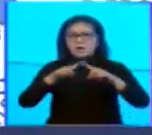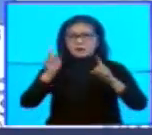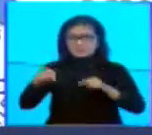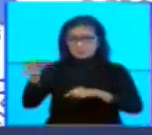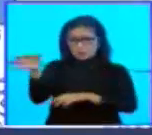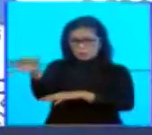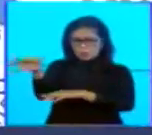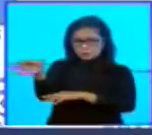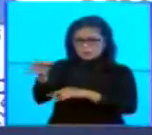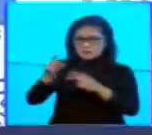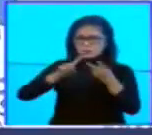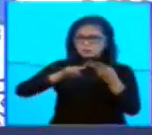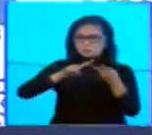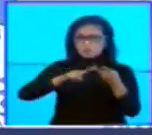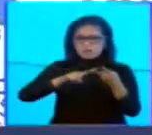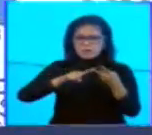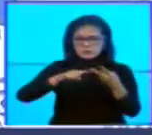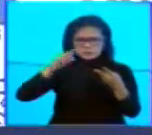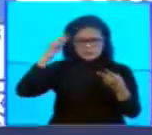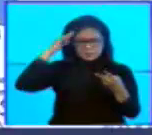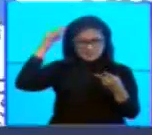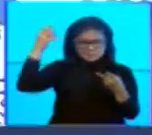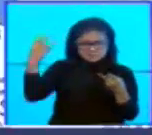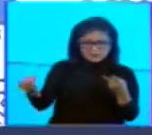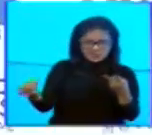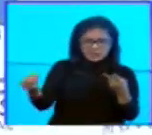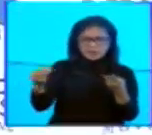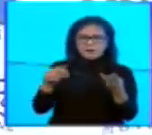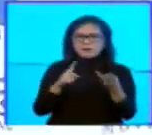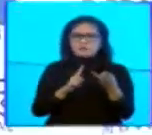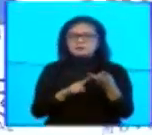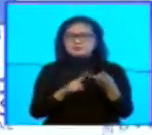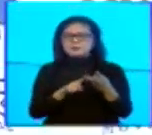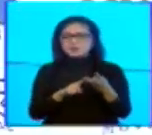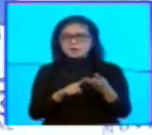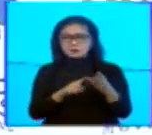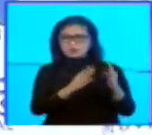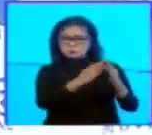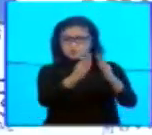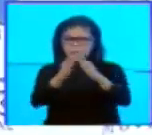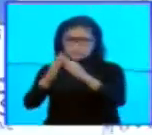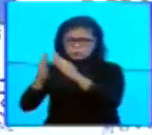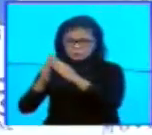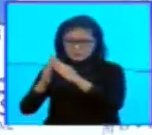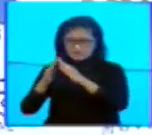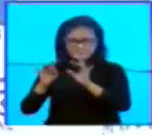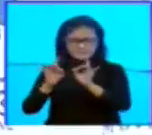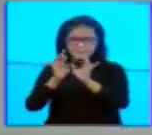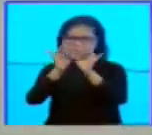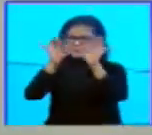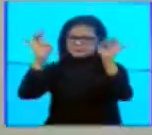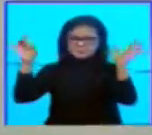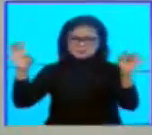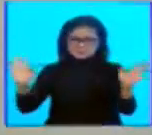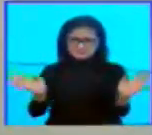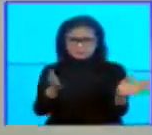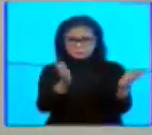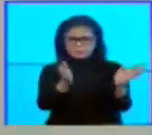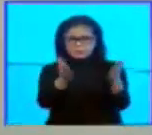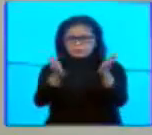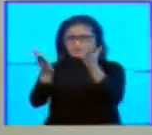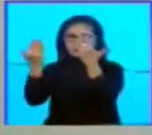perkotaan, ada pedesaan, ada rumah menengah, macam-macam fasilitas yang kita punya.